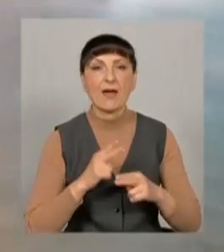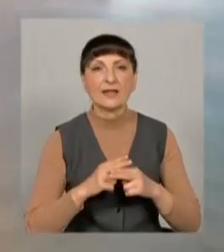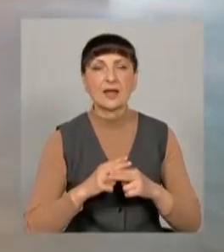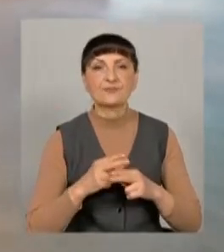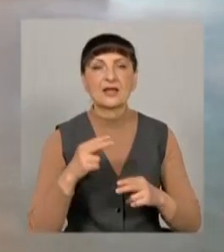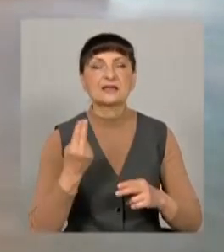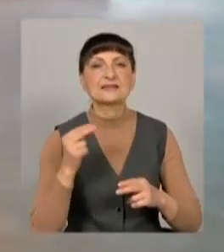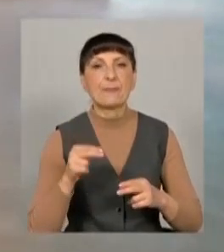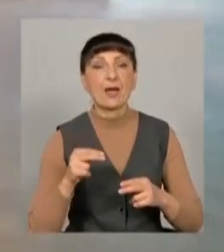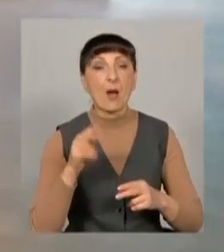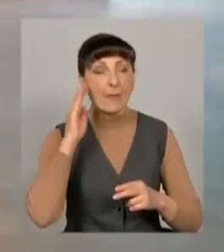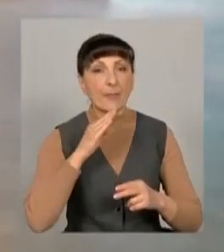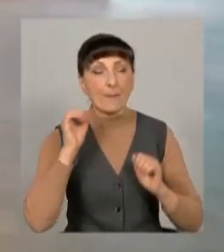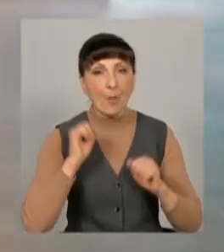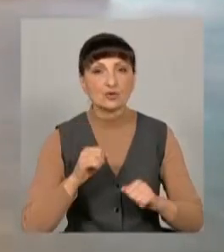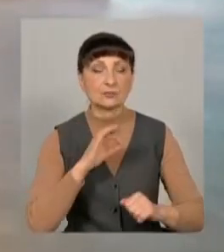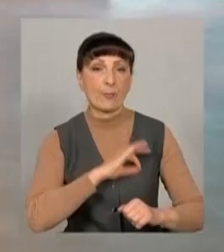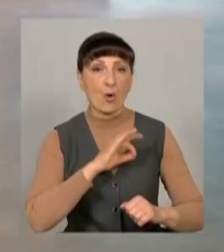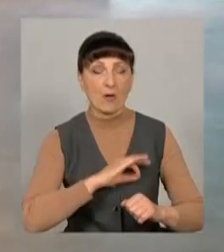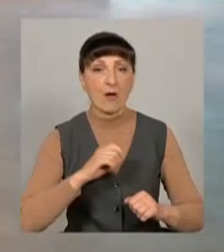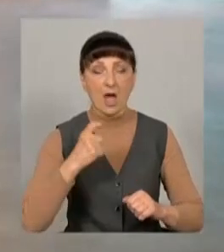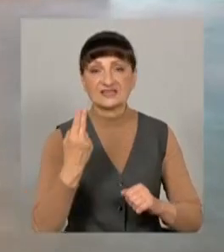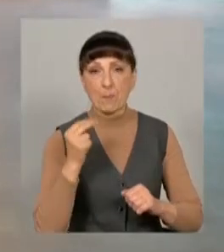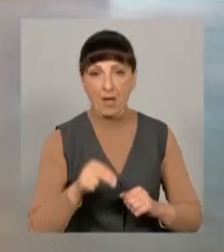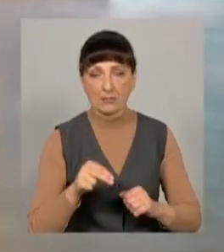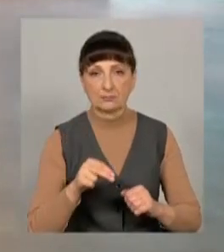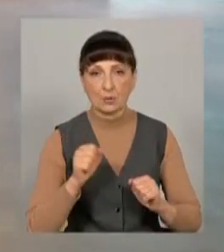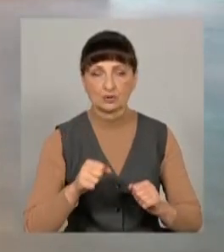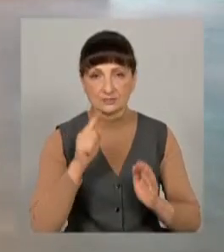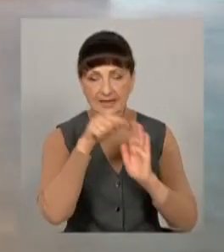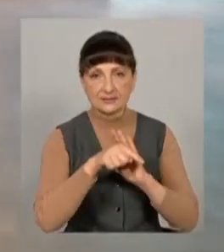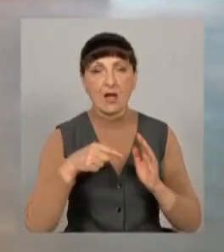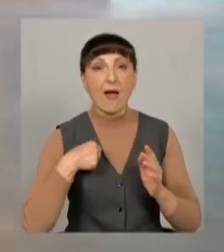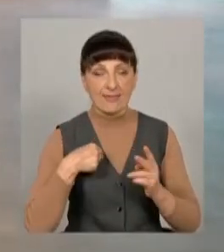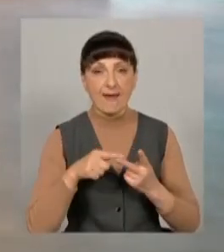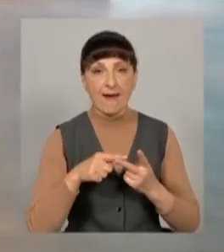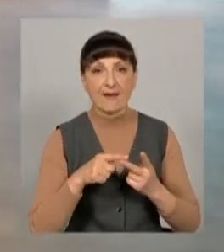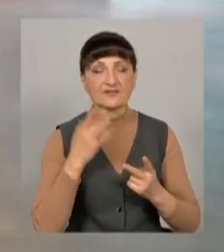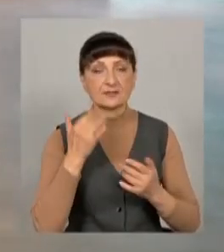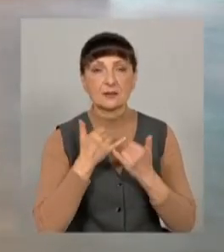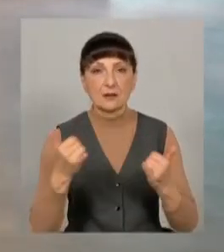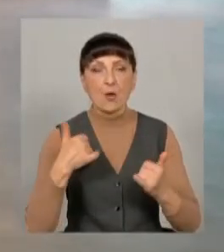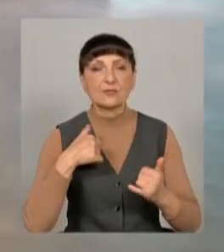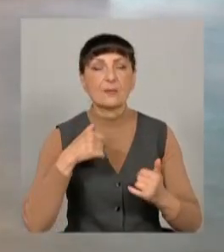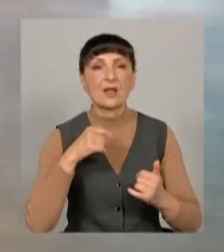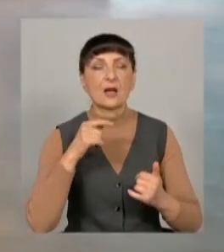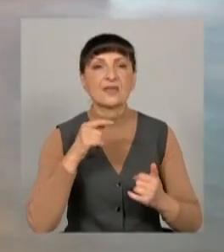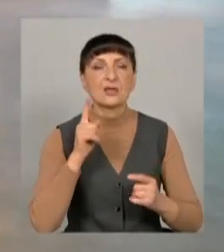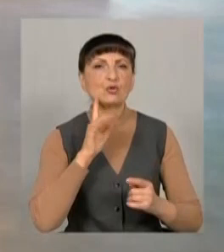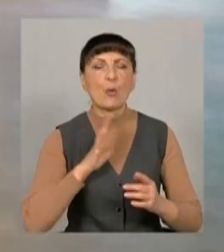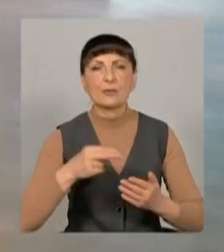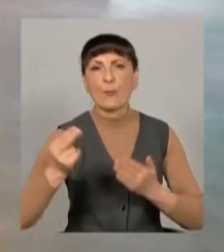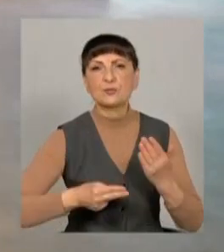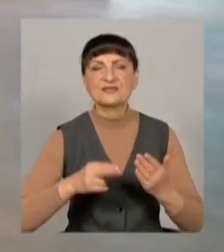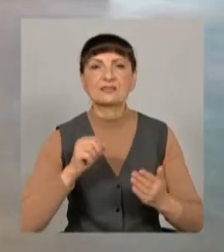ЦП. Родители могут теперь по ЦП заходить. А второе, то, что как я поставщик, у нас всегда была проблема с подписанием табелей.